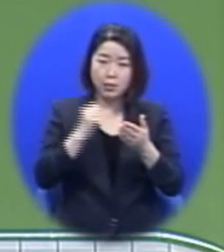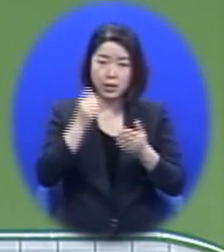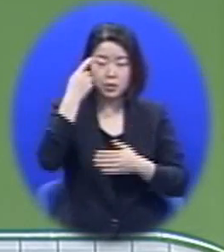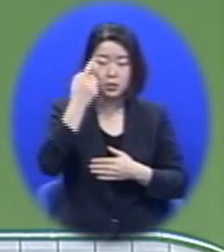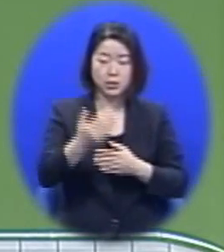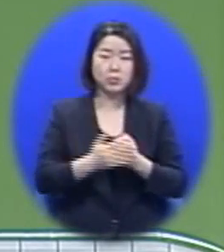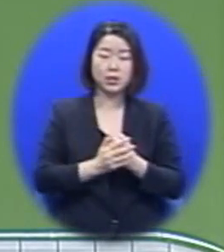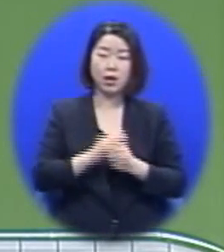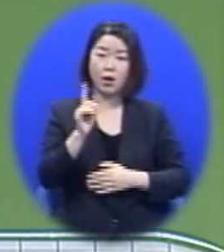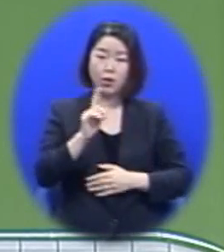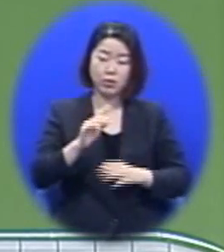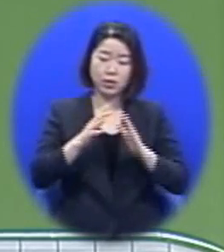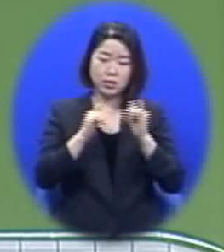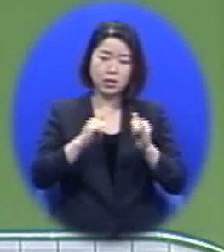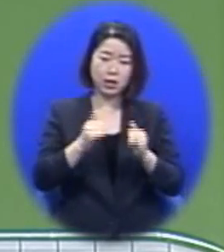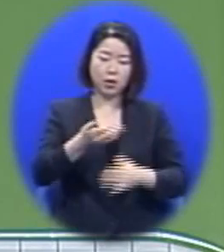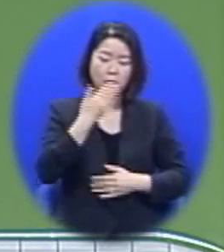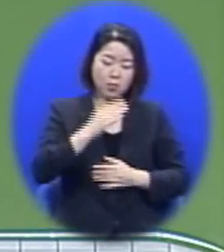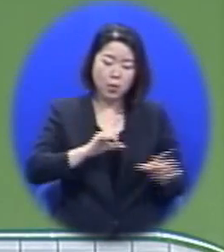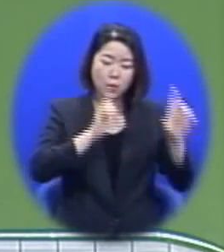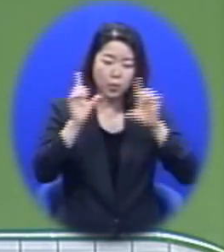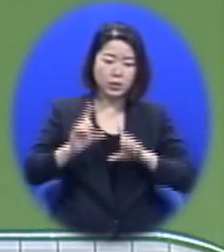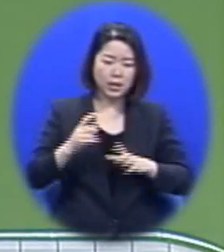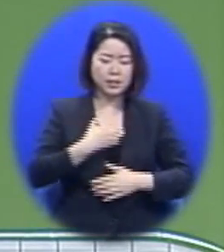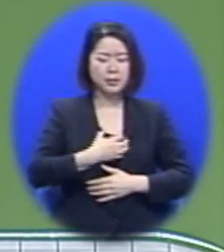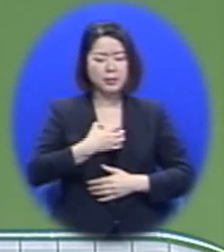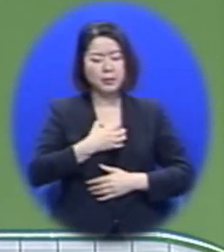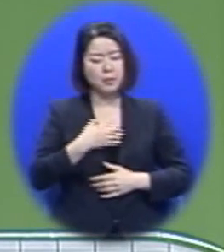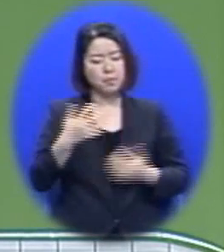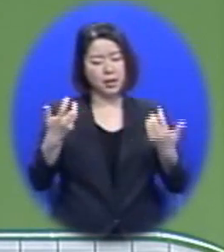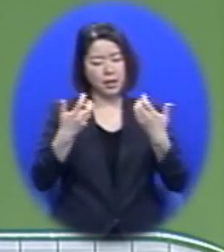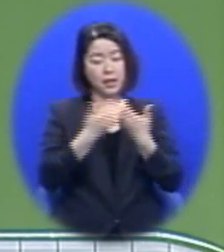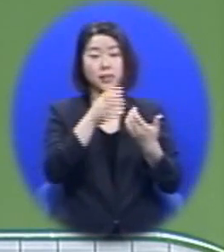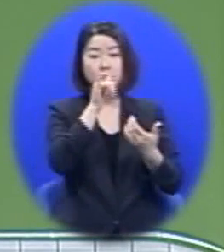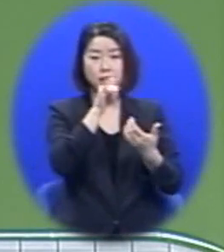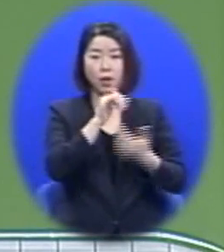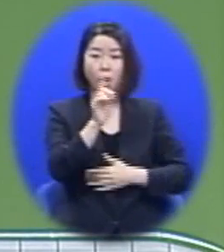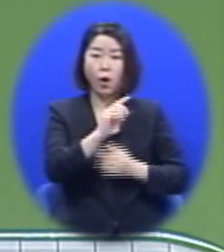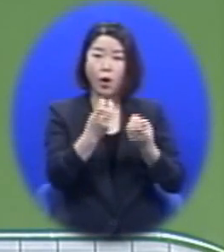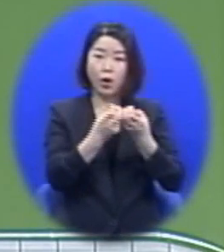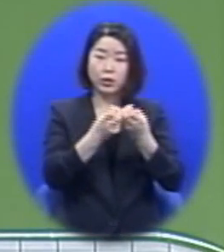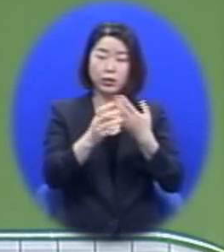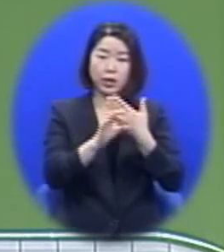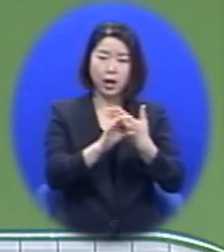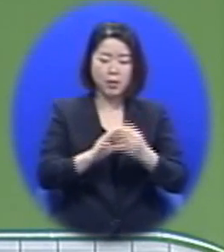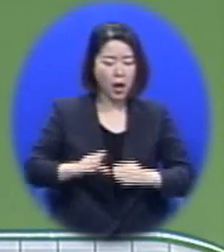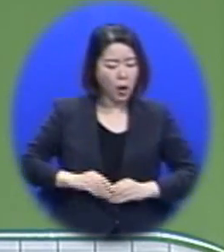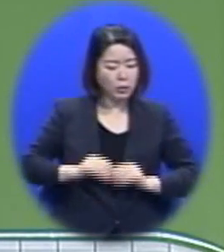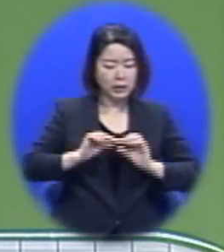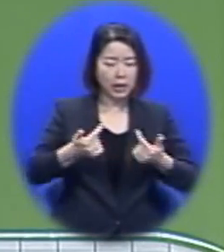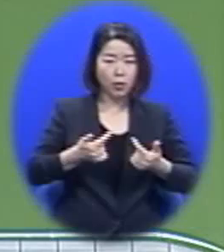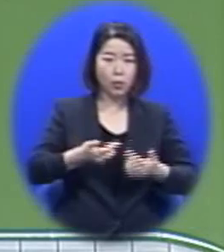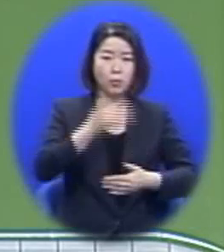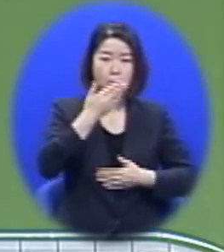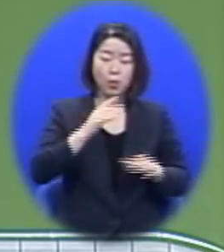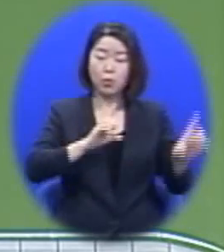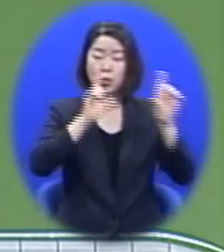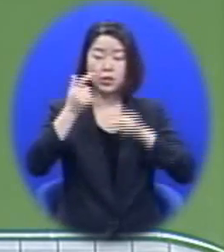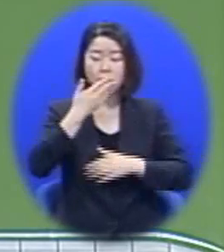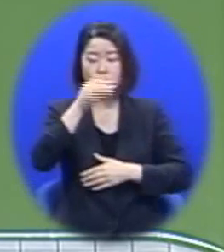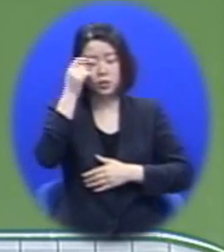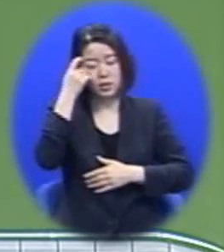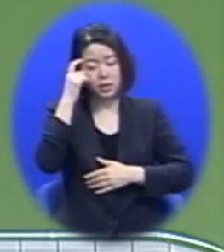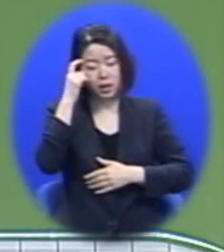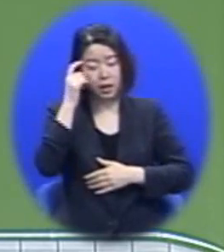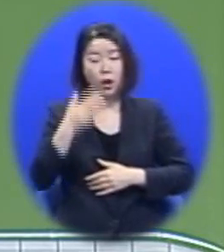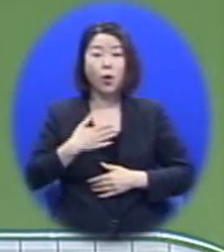분들은 먹고 사는 염려가 가득할 수 있습니다. 어떻게 하면 내가 굶지 않고 먹고 살 수 있을까?